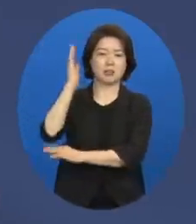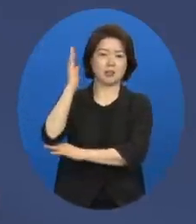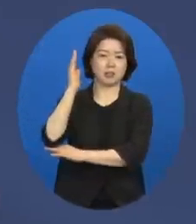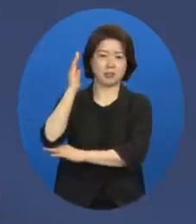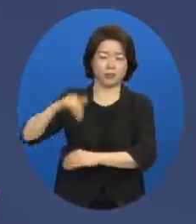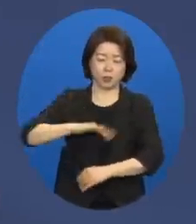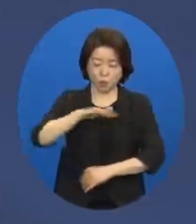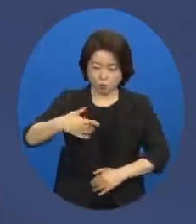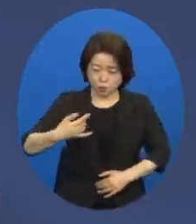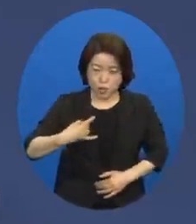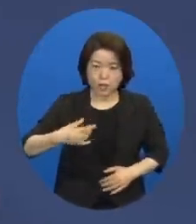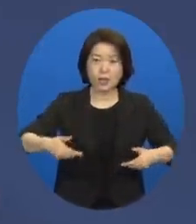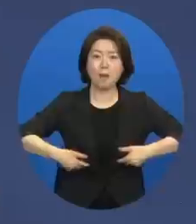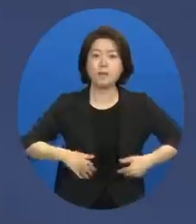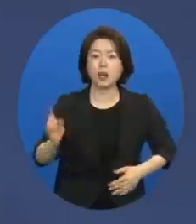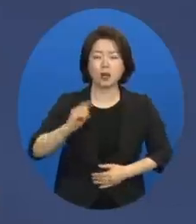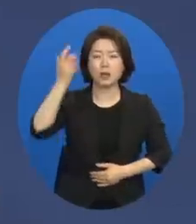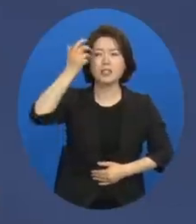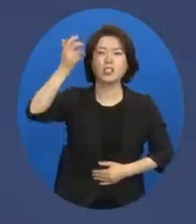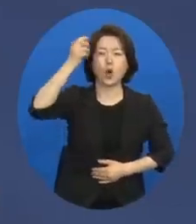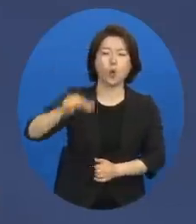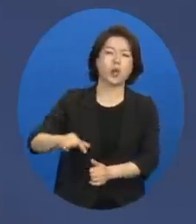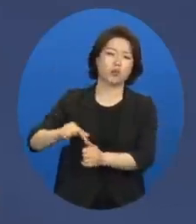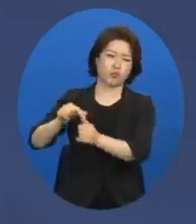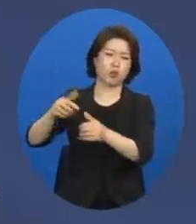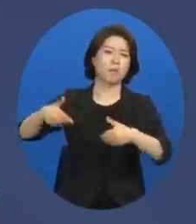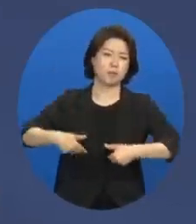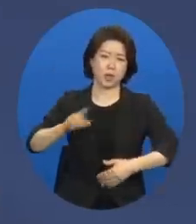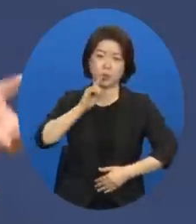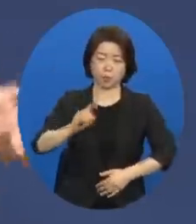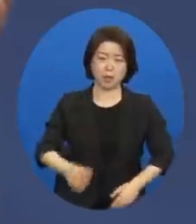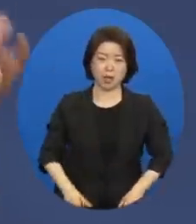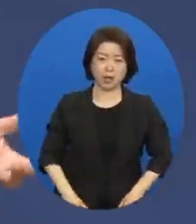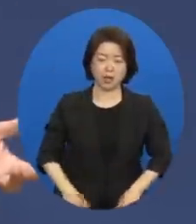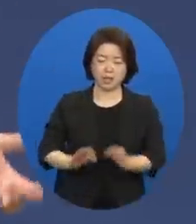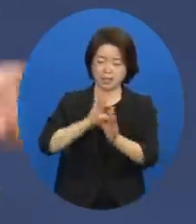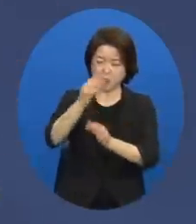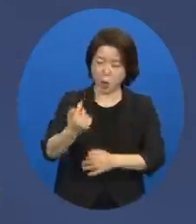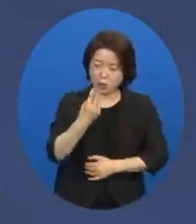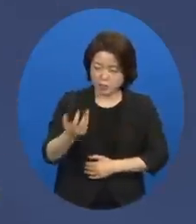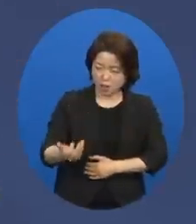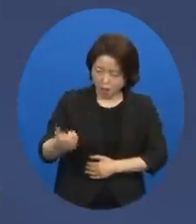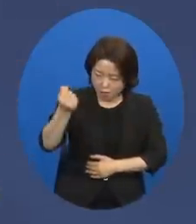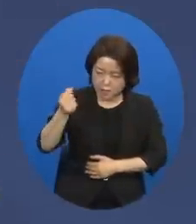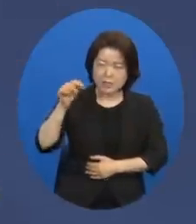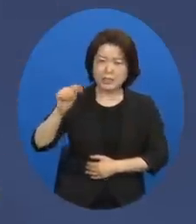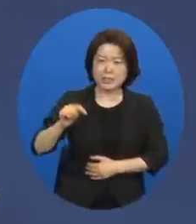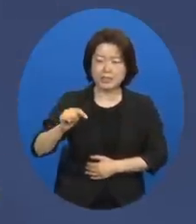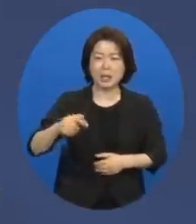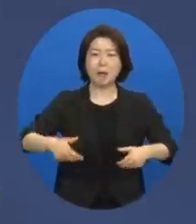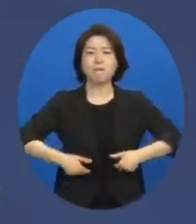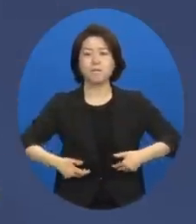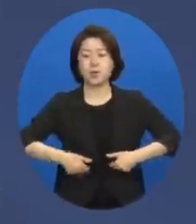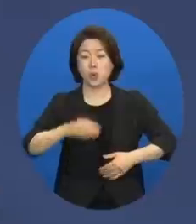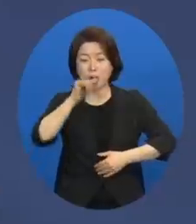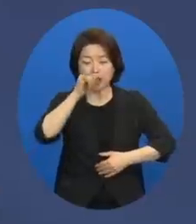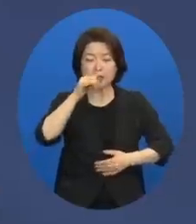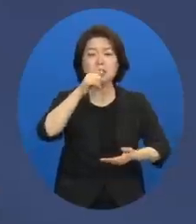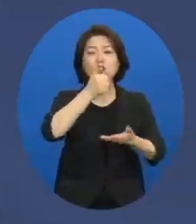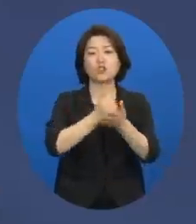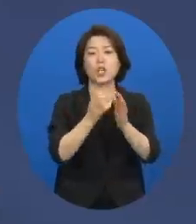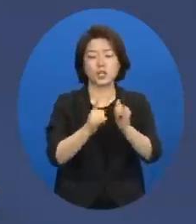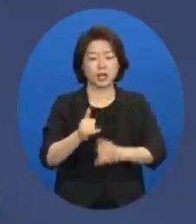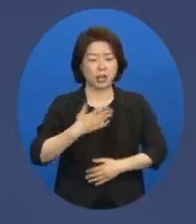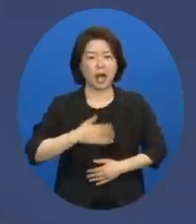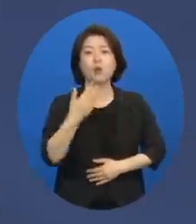우리에게 필요한 게 영혼의 구원 즉 영원한 생명을 얻게 되는 이 필요가 있는 죄인들임을 주님이